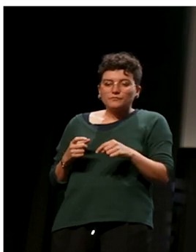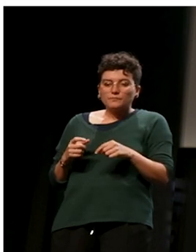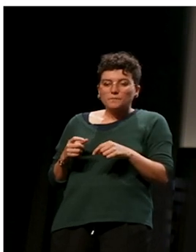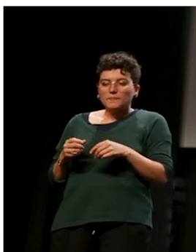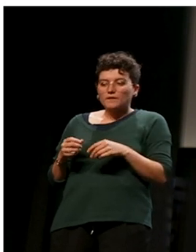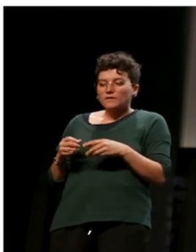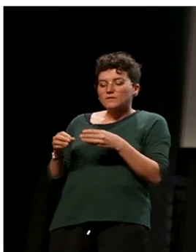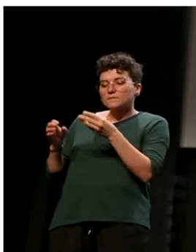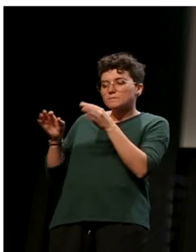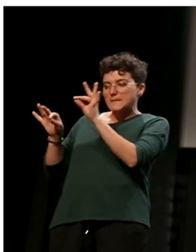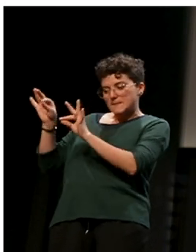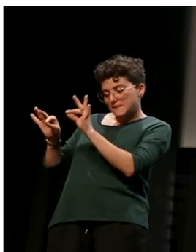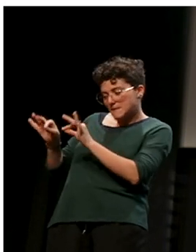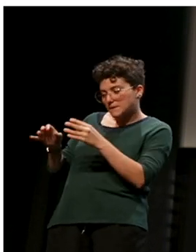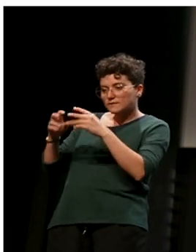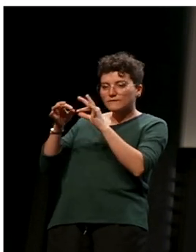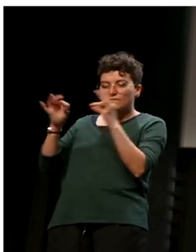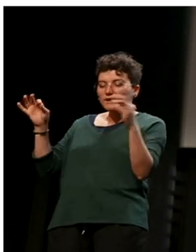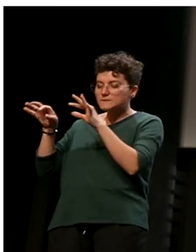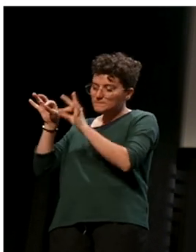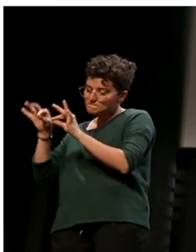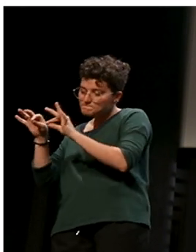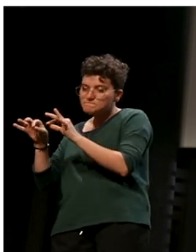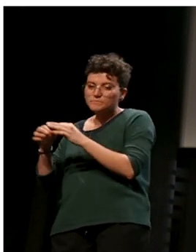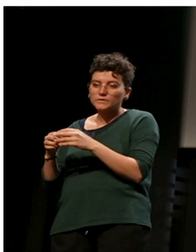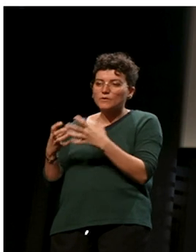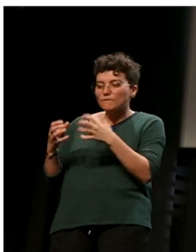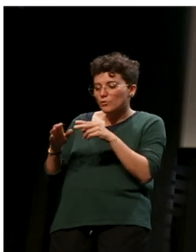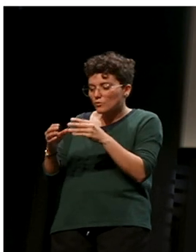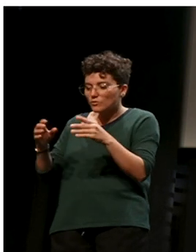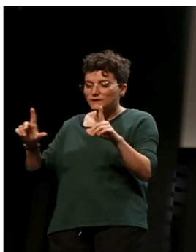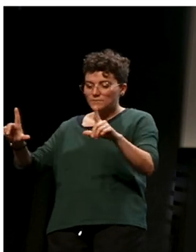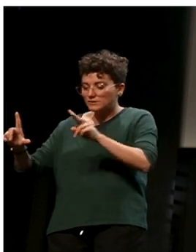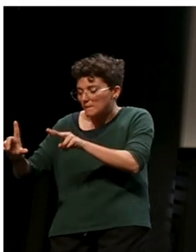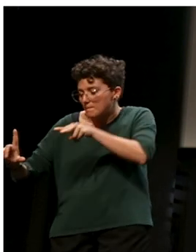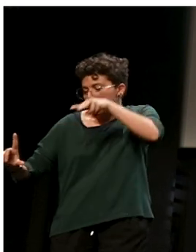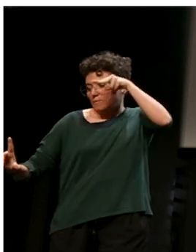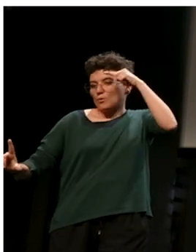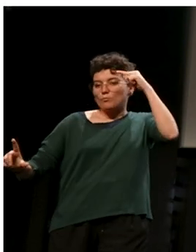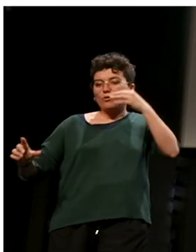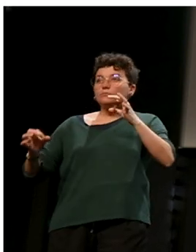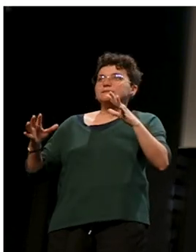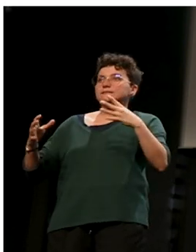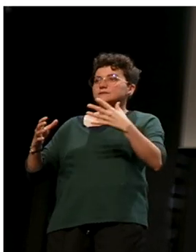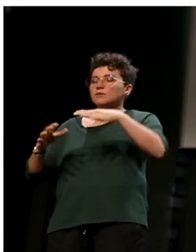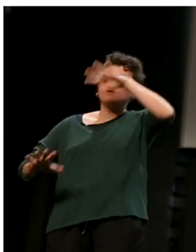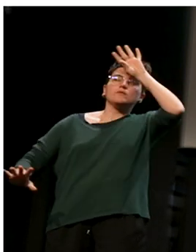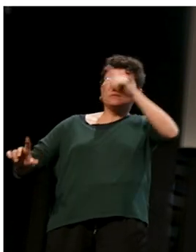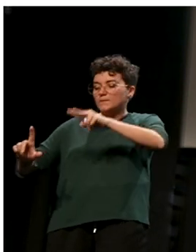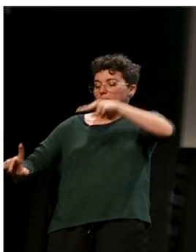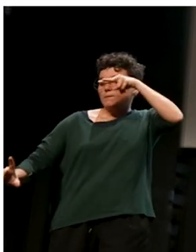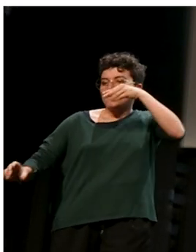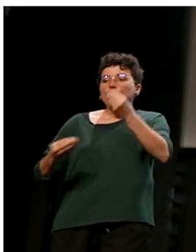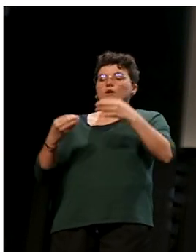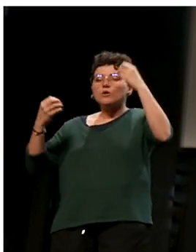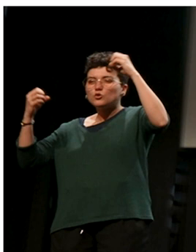design, où on va pouvoir dire, je voudrais que ce soit un cadrage en contre-plongée, pour augmenter l'effet dramatique. Je voudrais un éclairage hyper contrasté